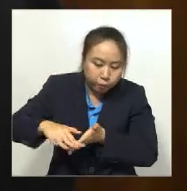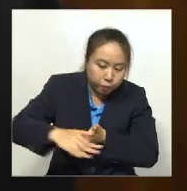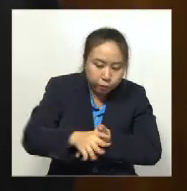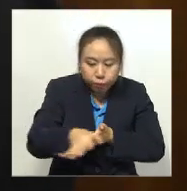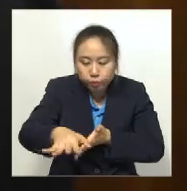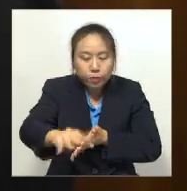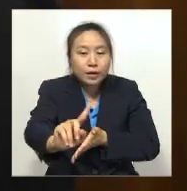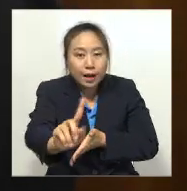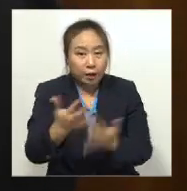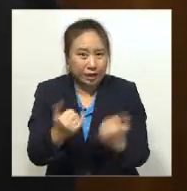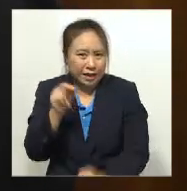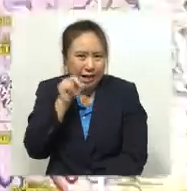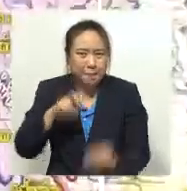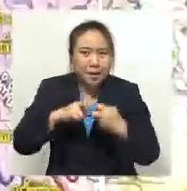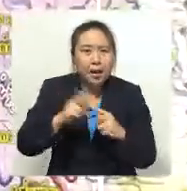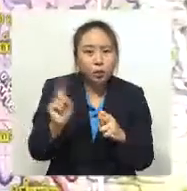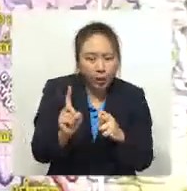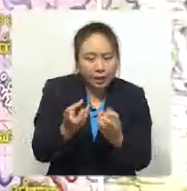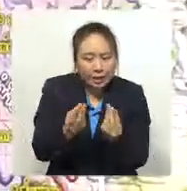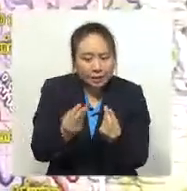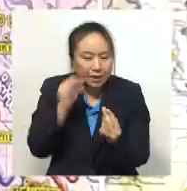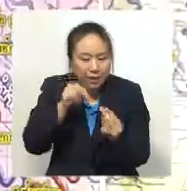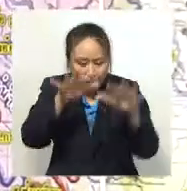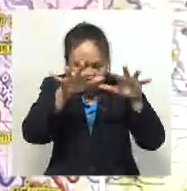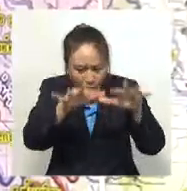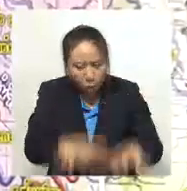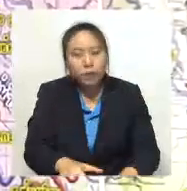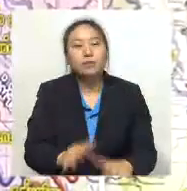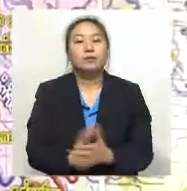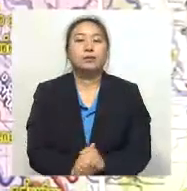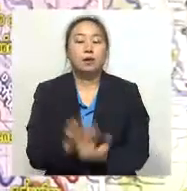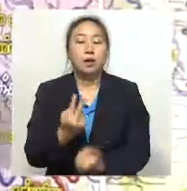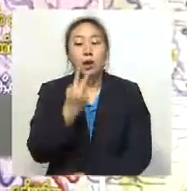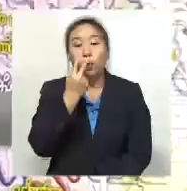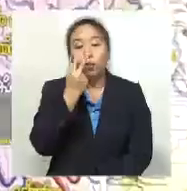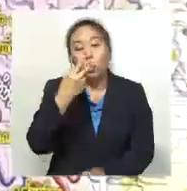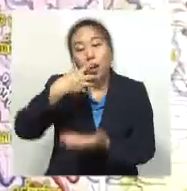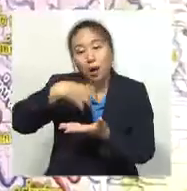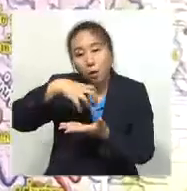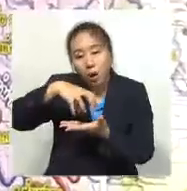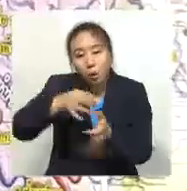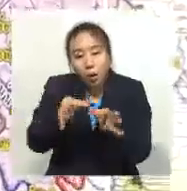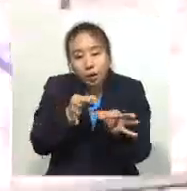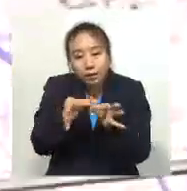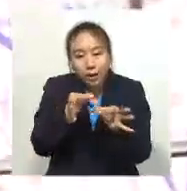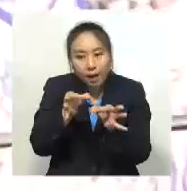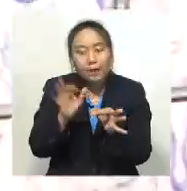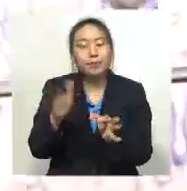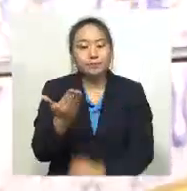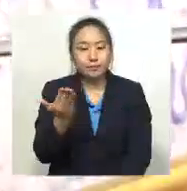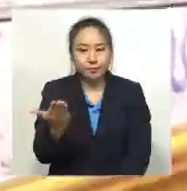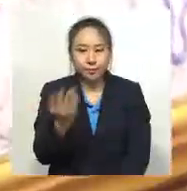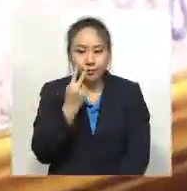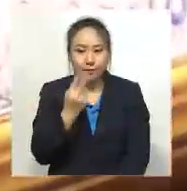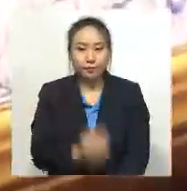ในปัจจุบันและก็การเร่งระบายน้ำในพื้นที่ชุมชนต่างๆด้วยไปฟังการอธิบายบางช่วงบางตอนจากทางผู้อำนวยการโครงการช